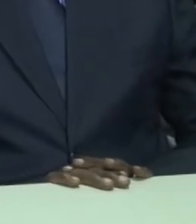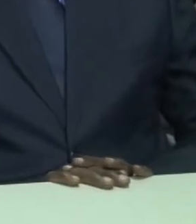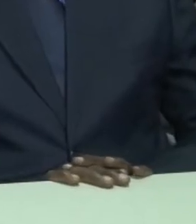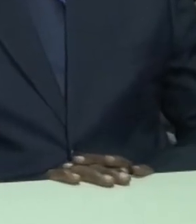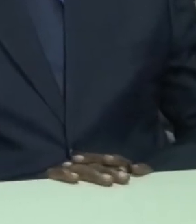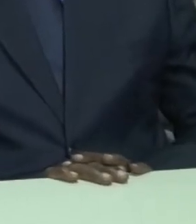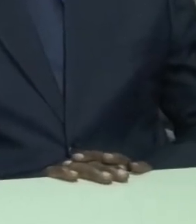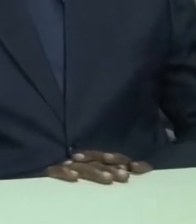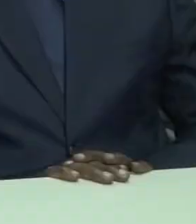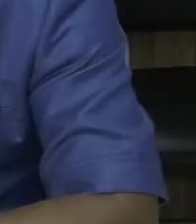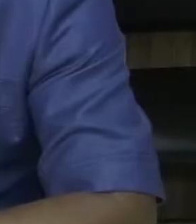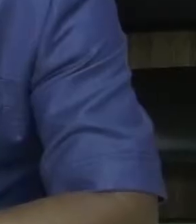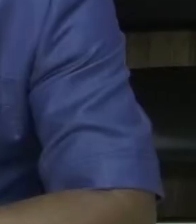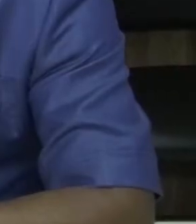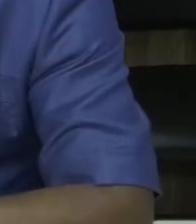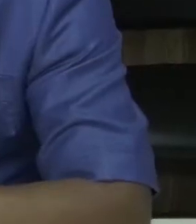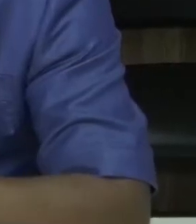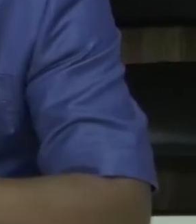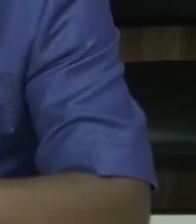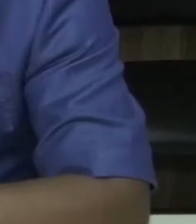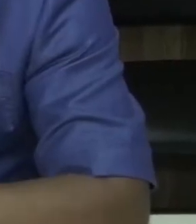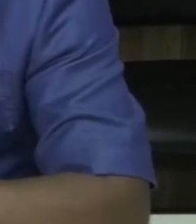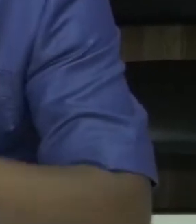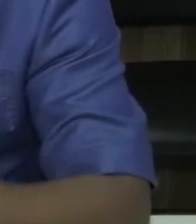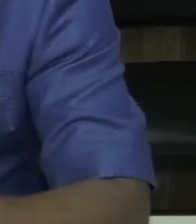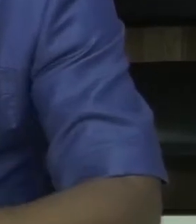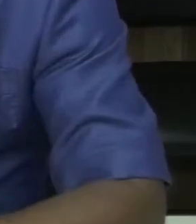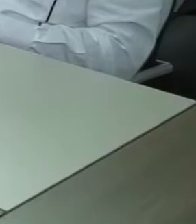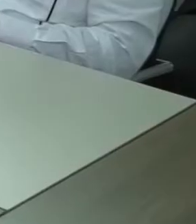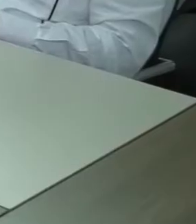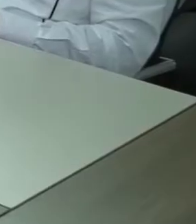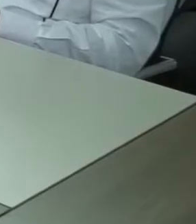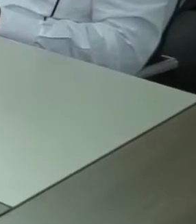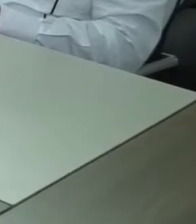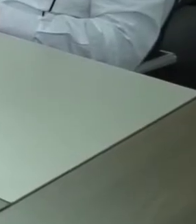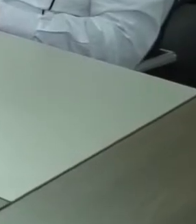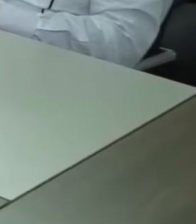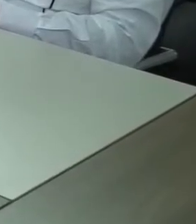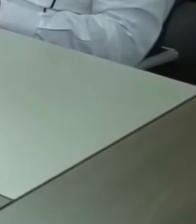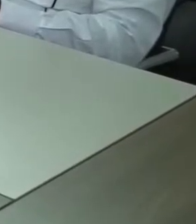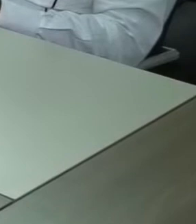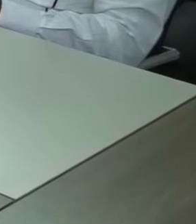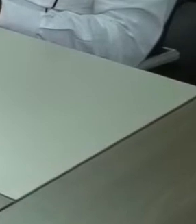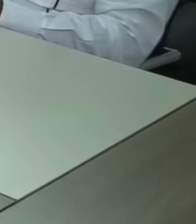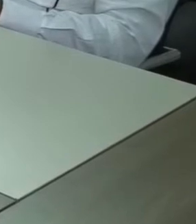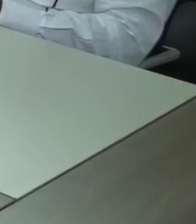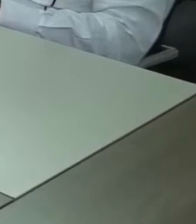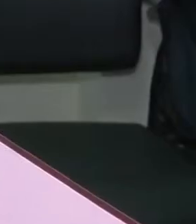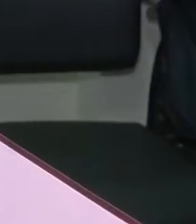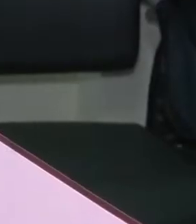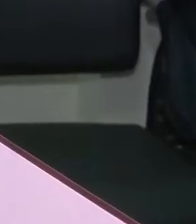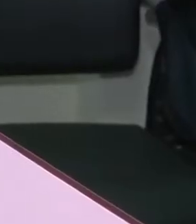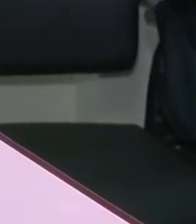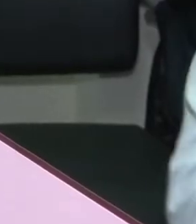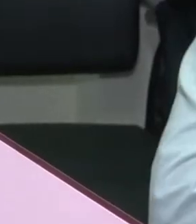des violences et un bras de fer entre opposition et parti au pouvoir. Pour ces législatives, les acteurs politiques